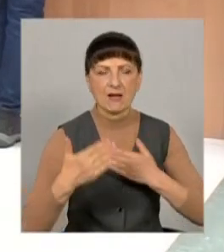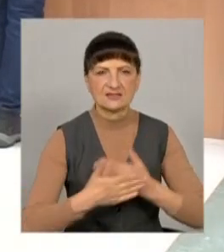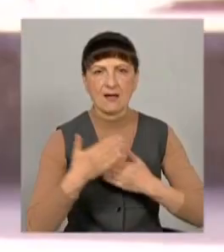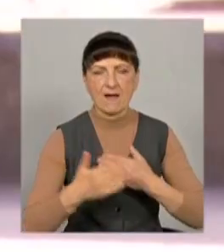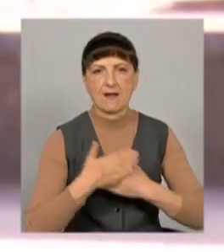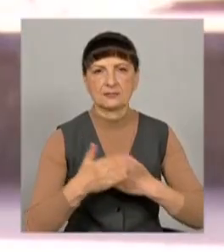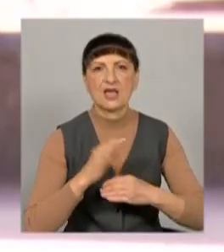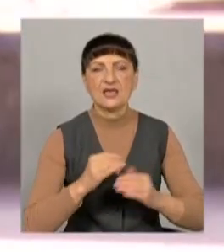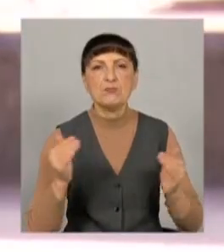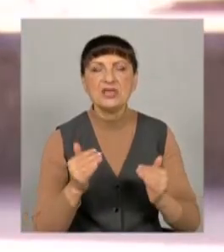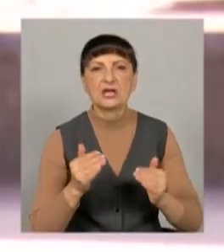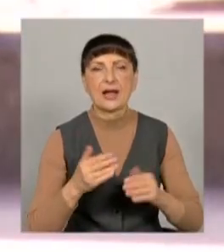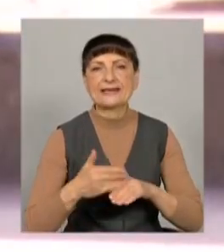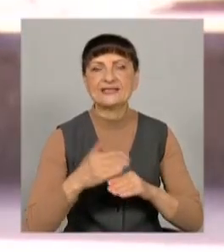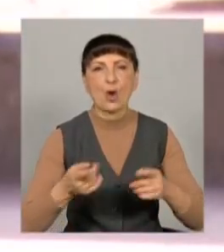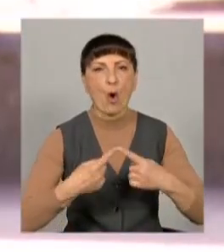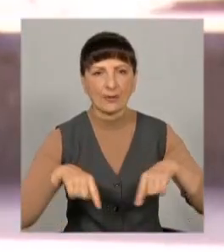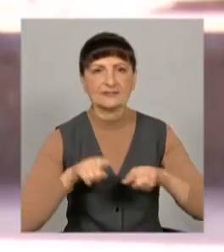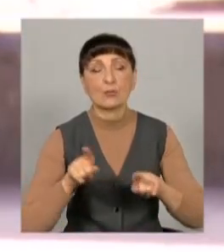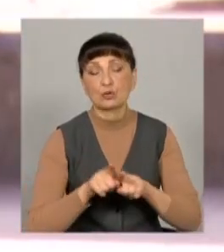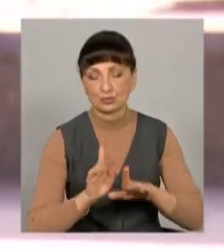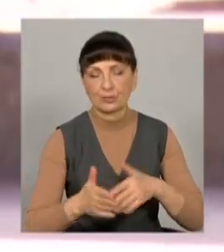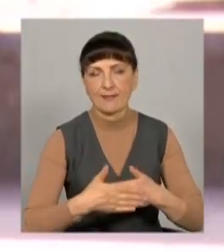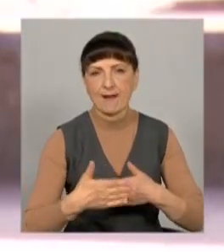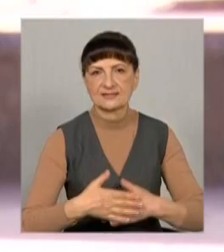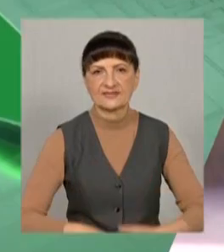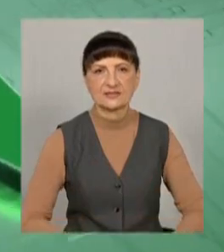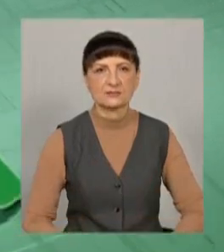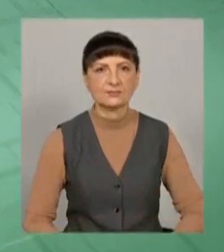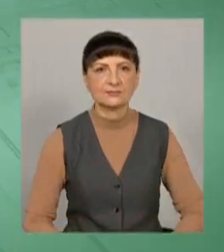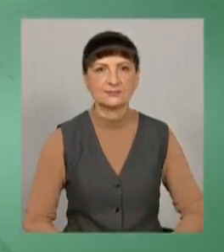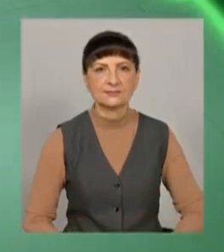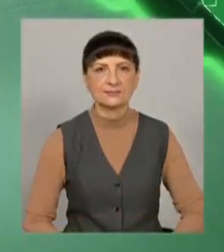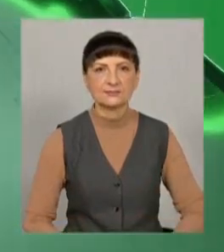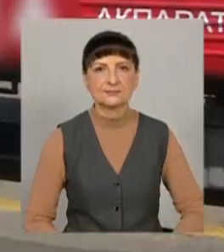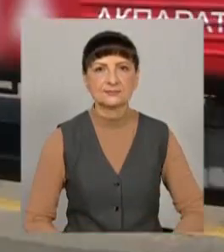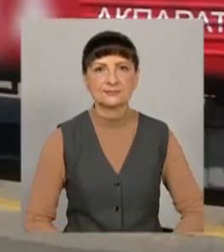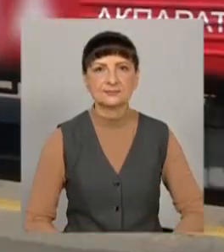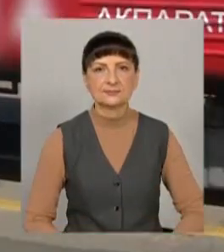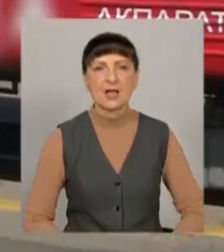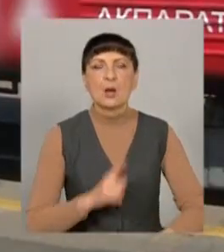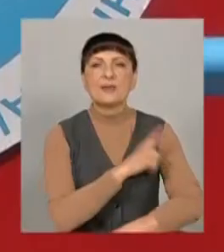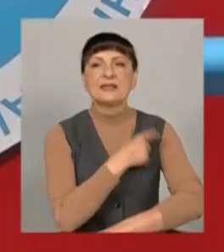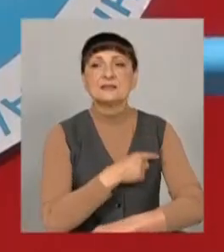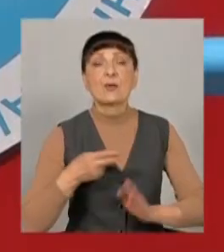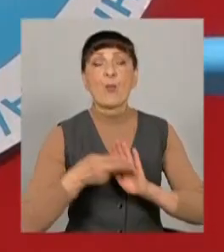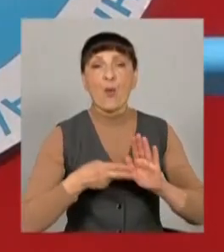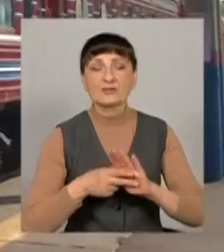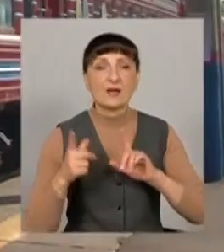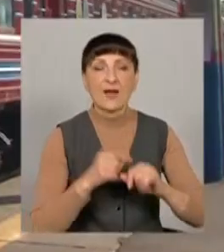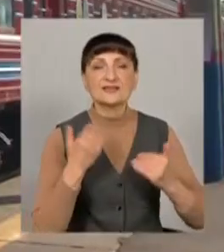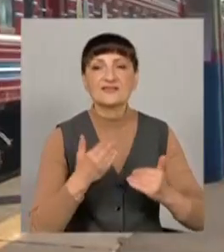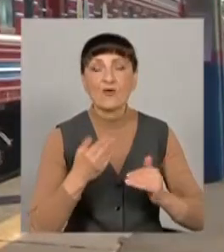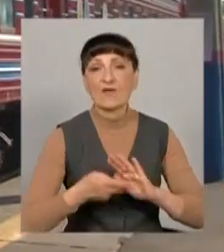уровня и микрокредитные организации. Я, Дарья Насипова, расскажу подробнее. Медицинский поезд отправился сегодня